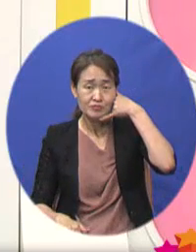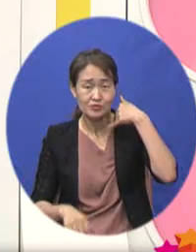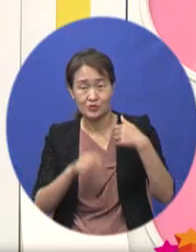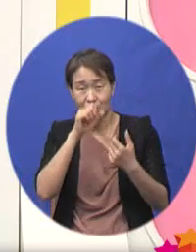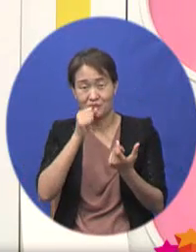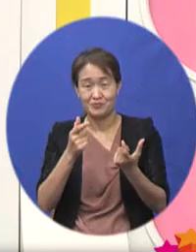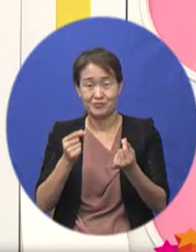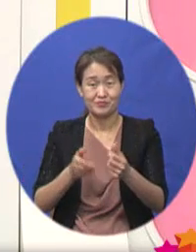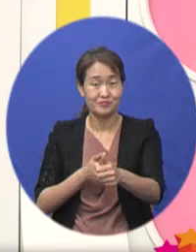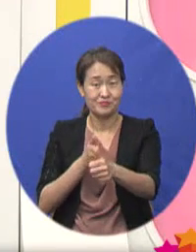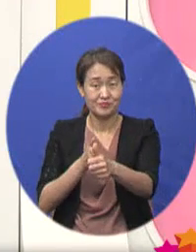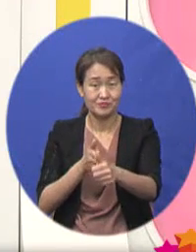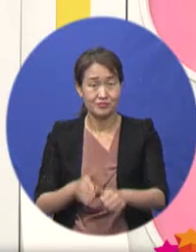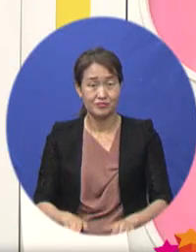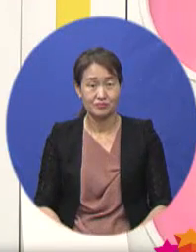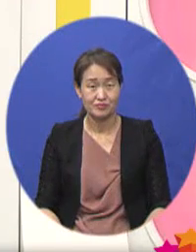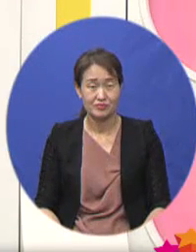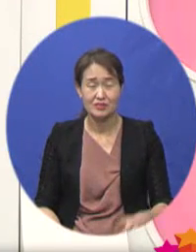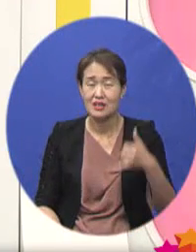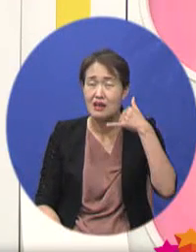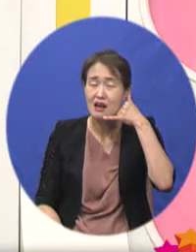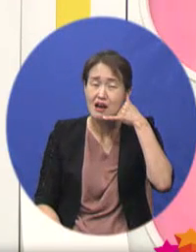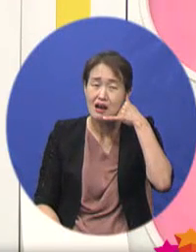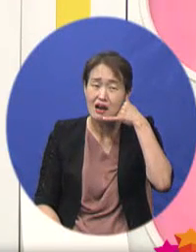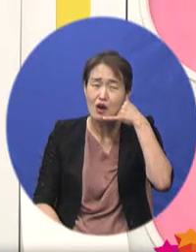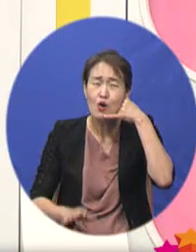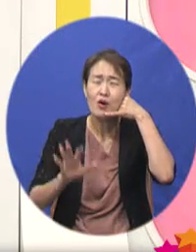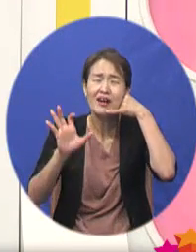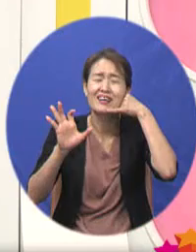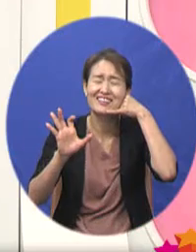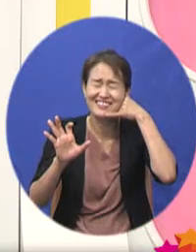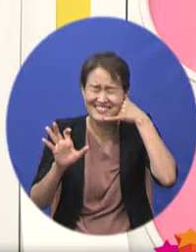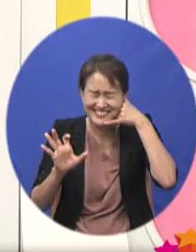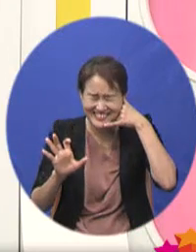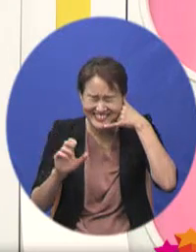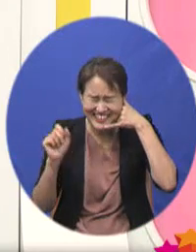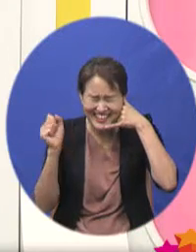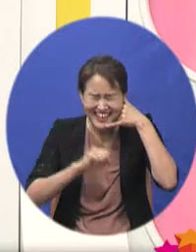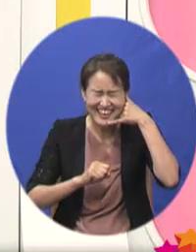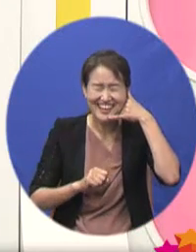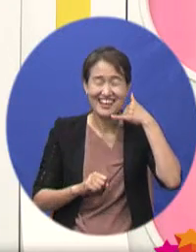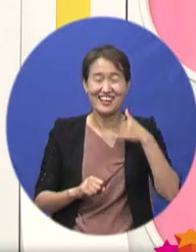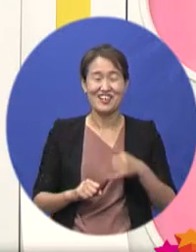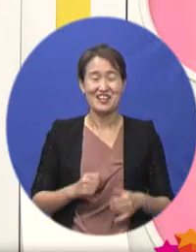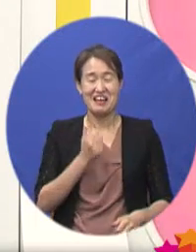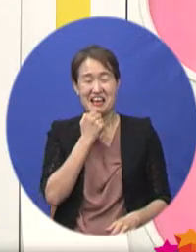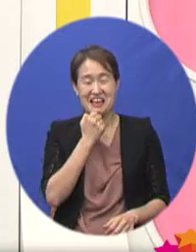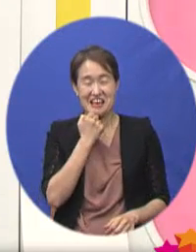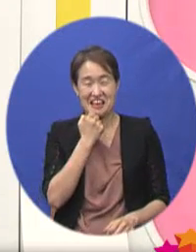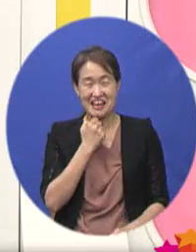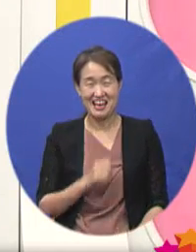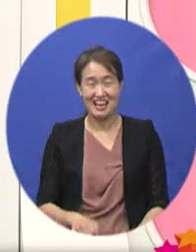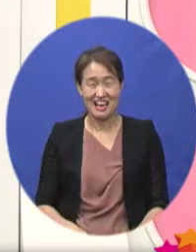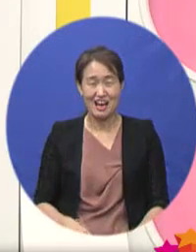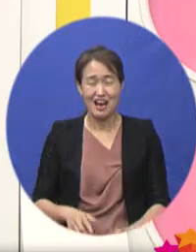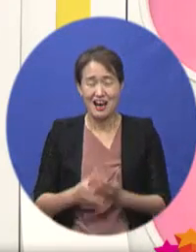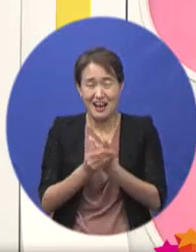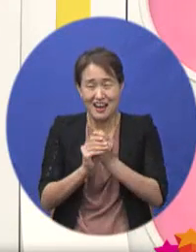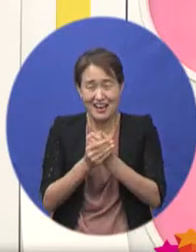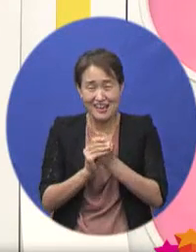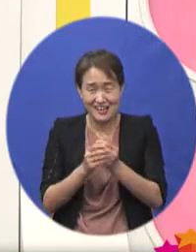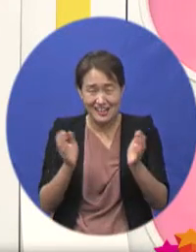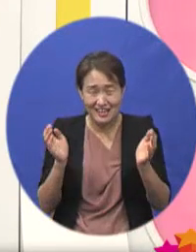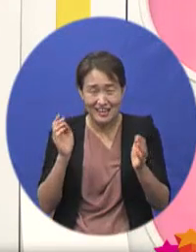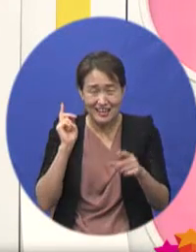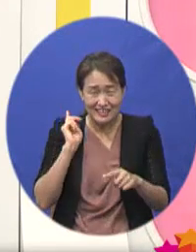좋겠습니다. 지금 바짝 대는데 화장실인데. 아, 화장실에 계세요? 네. 네, 볼일 보시다가 지금